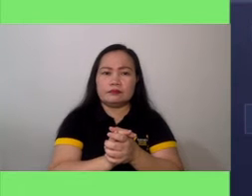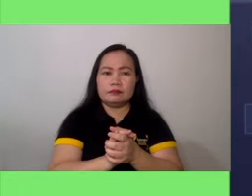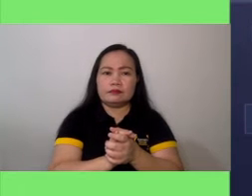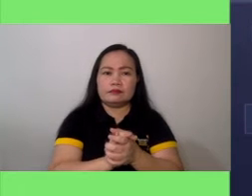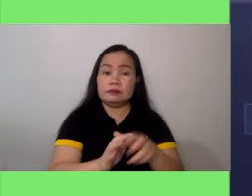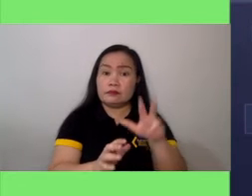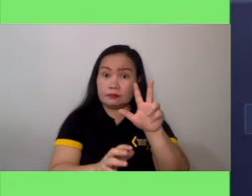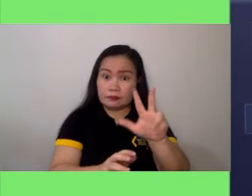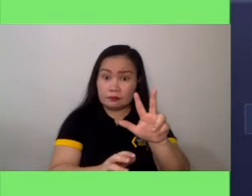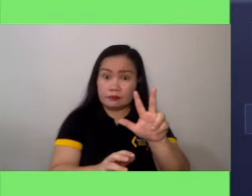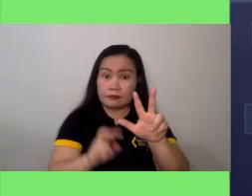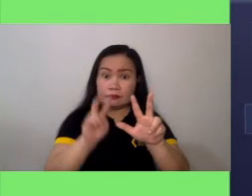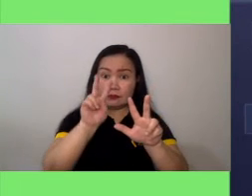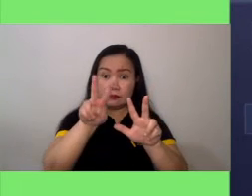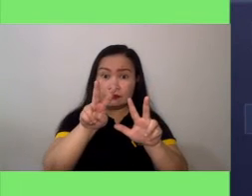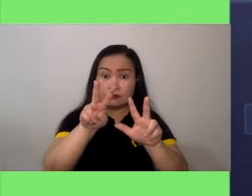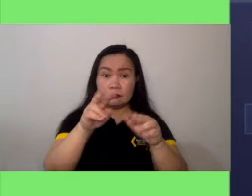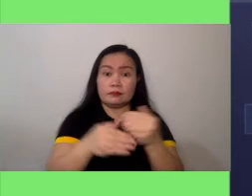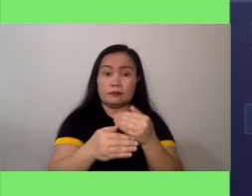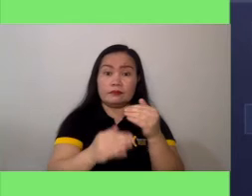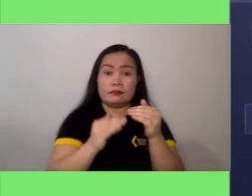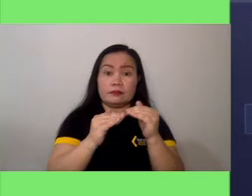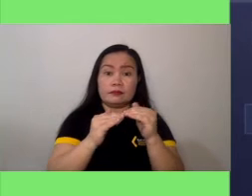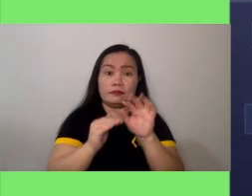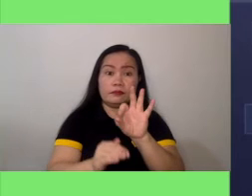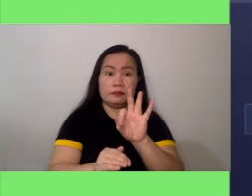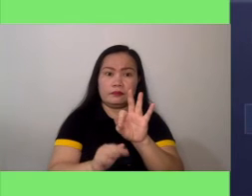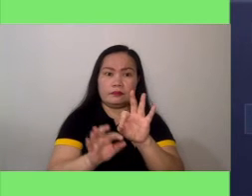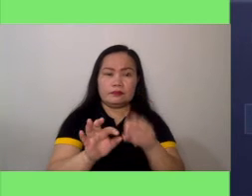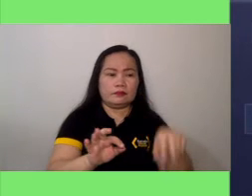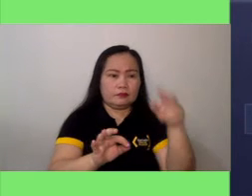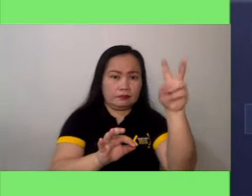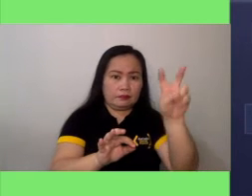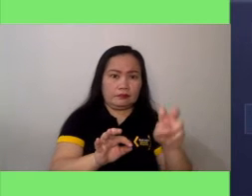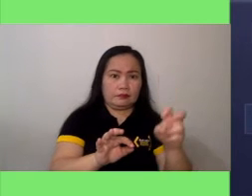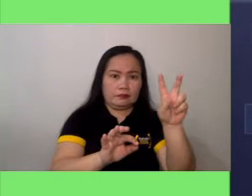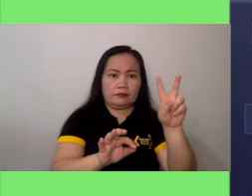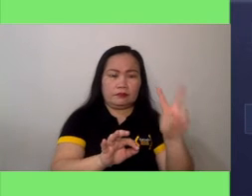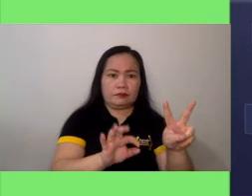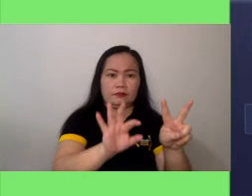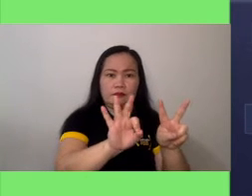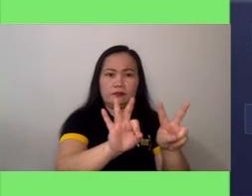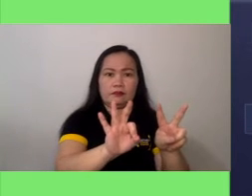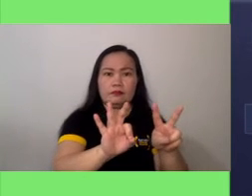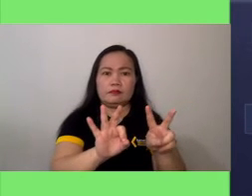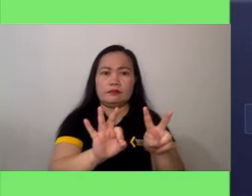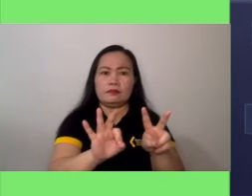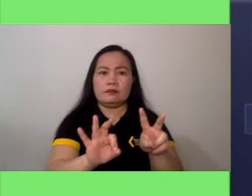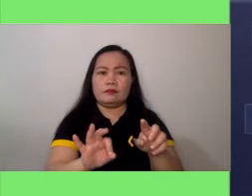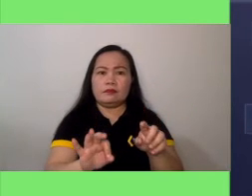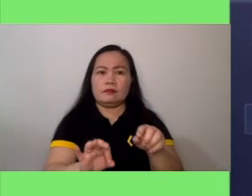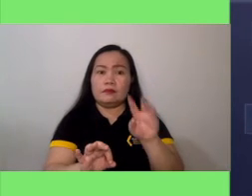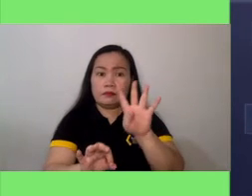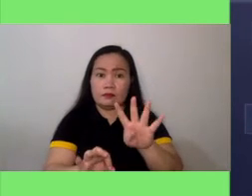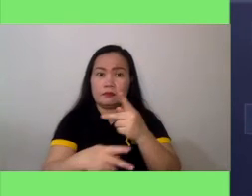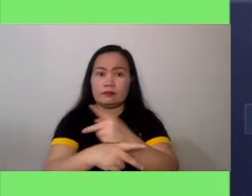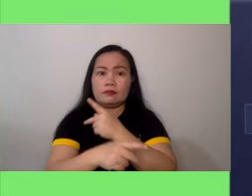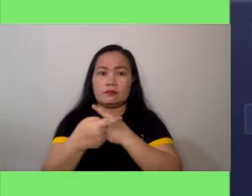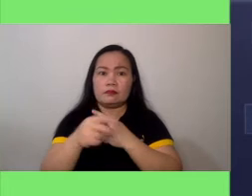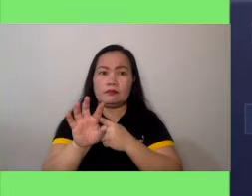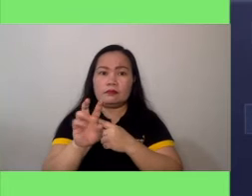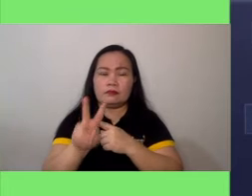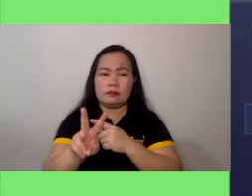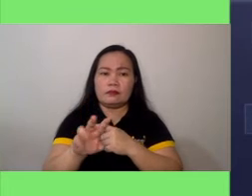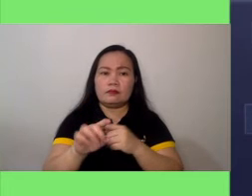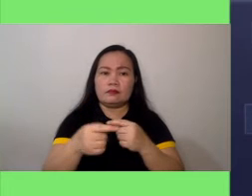simplify first. So, 3 squared is 9. 3 times 3, 9. And then, simplify